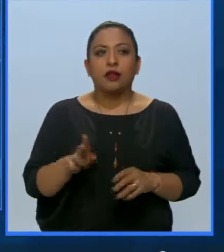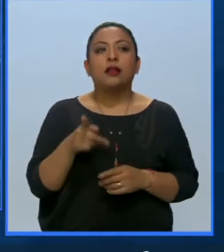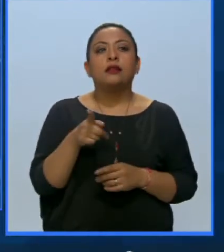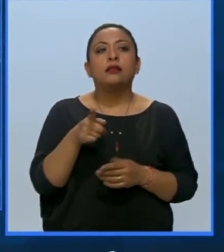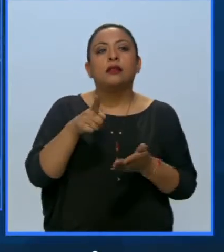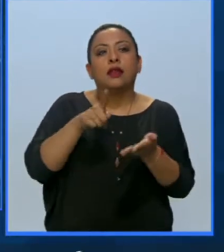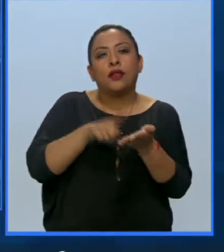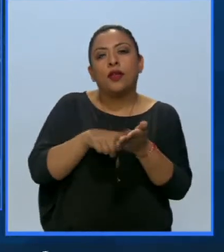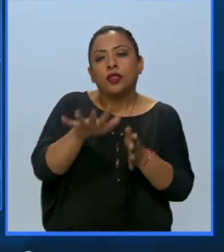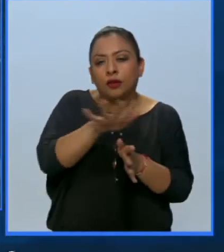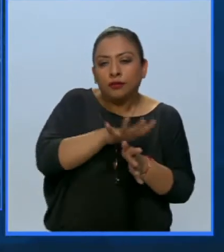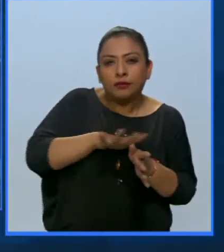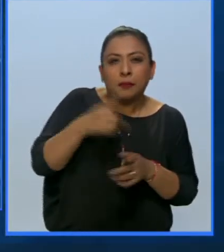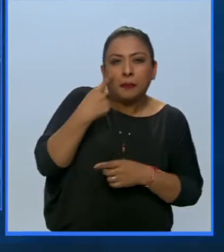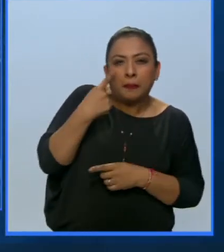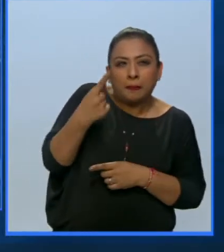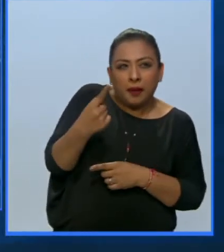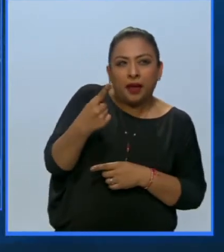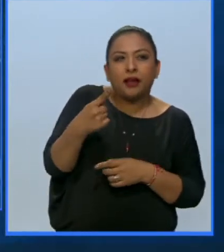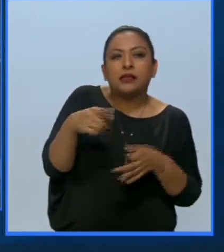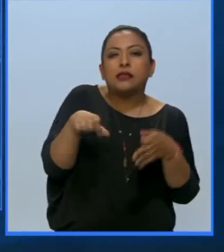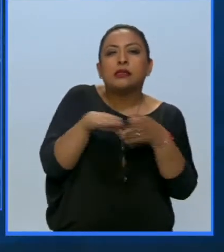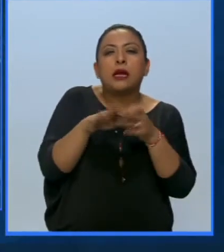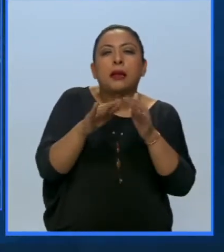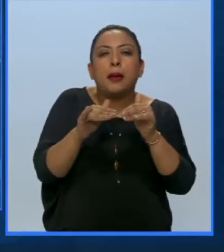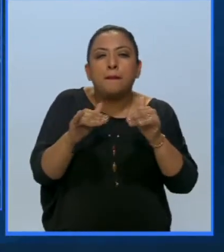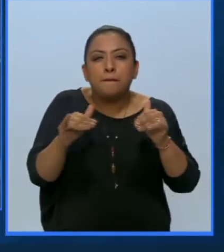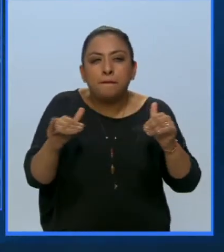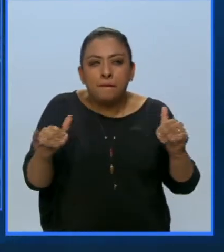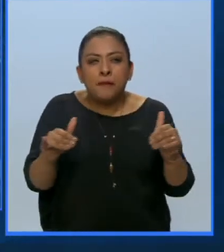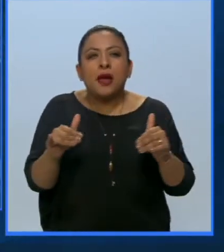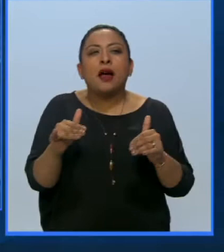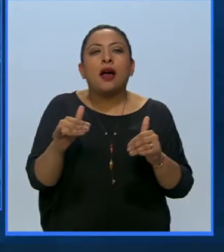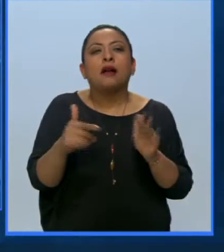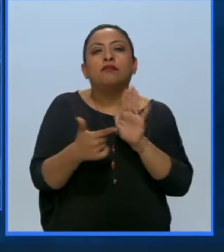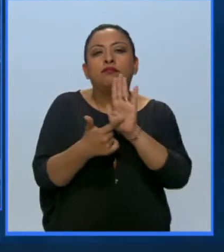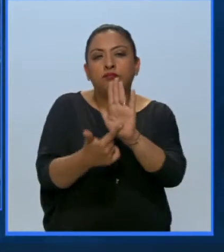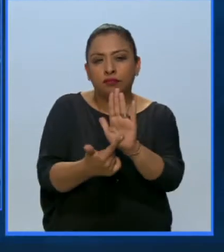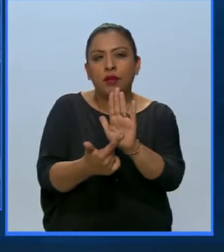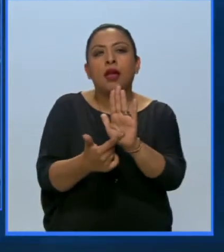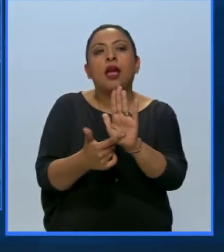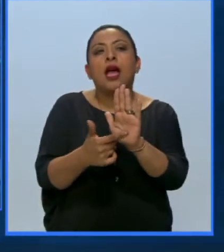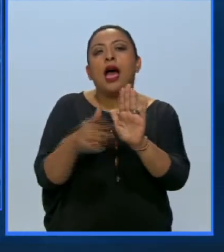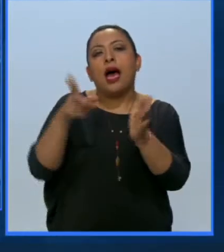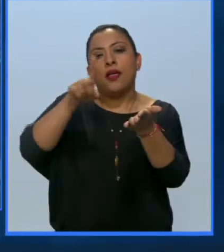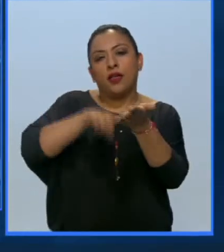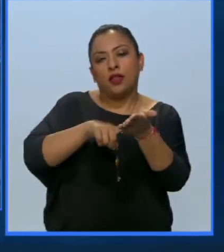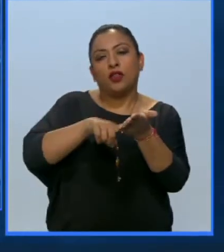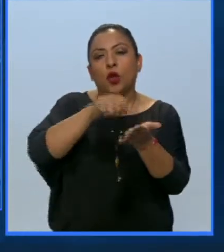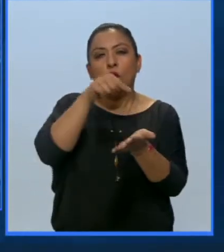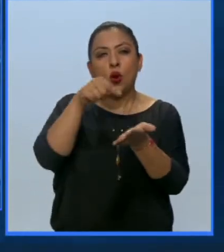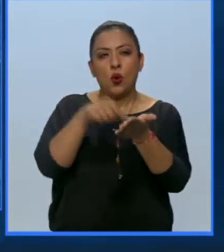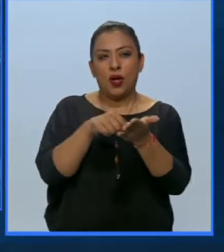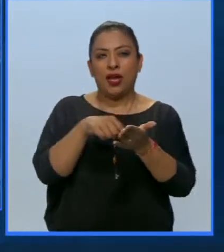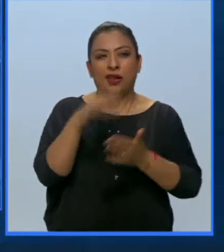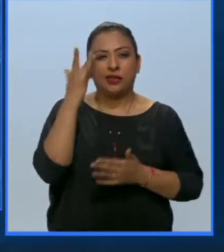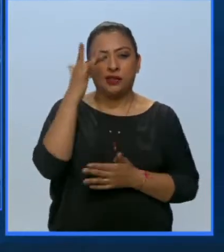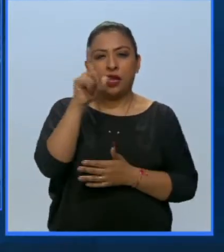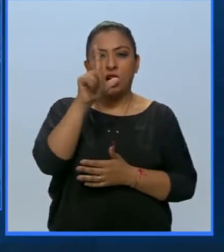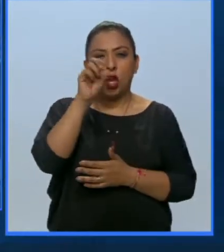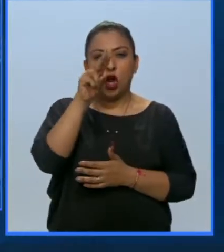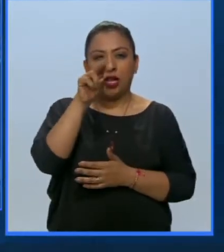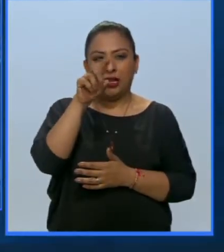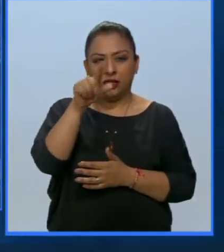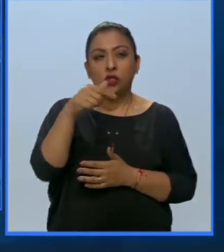notre décor sont aussi inspirés de la mer près de chez moi. À Montréal, on est sur le fleuve